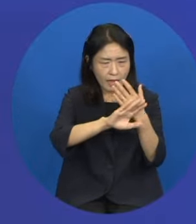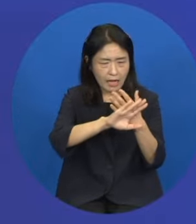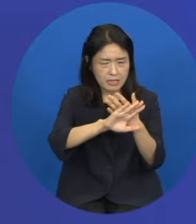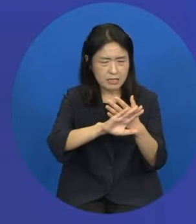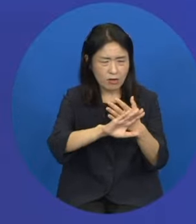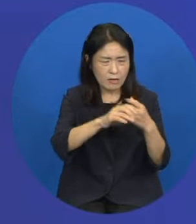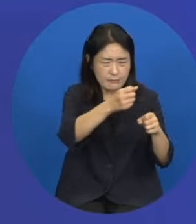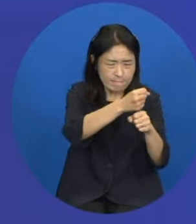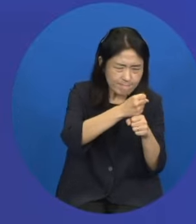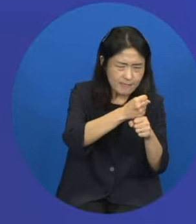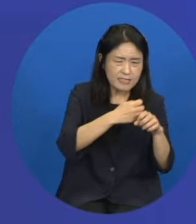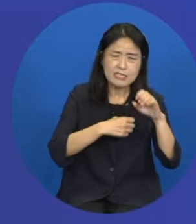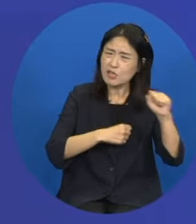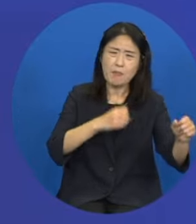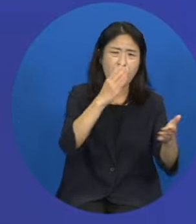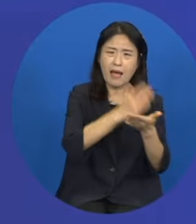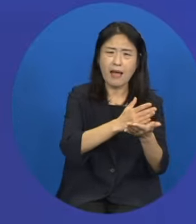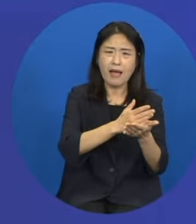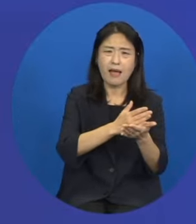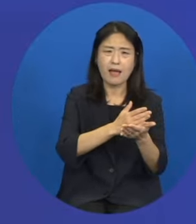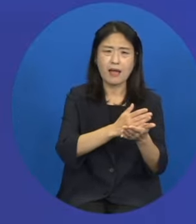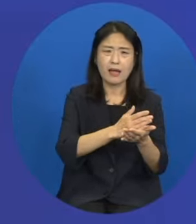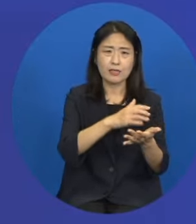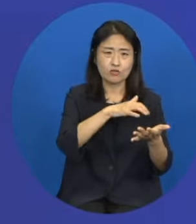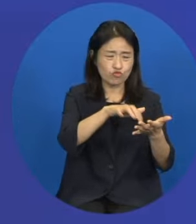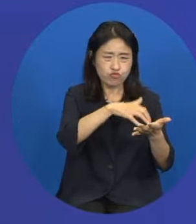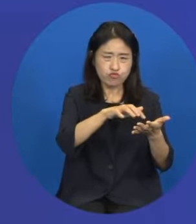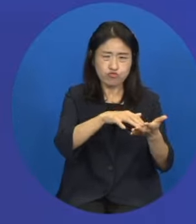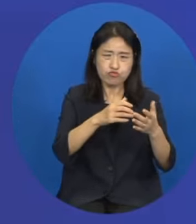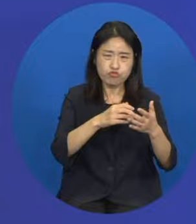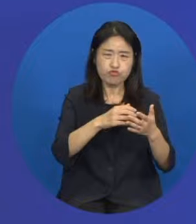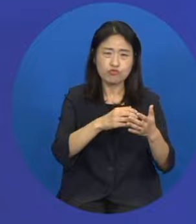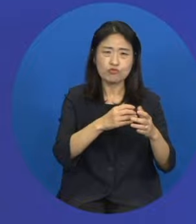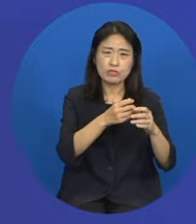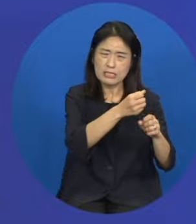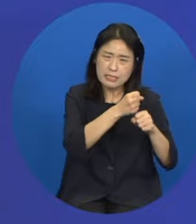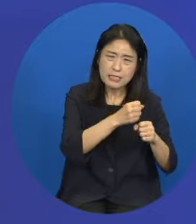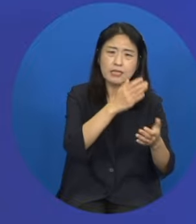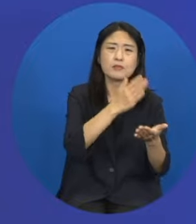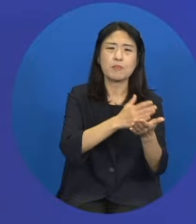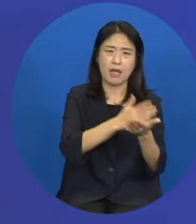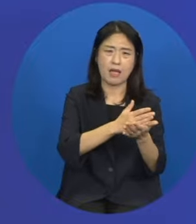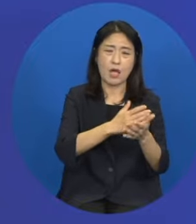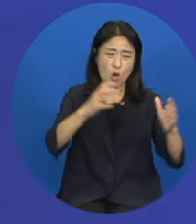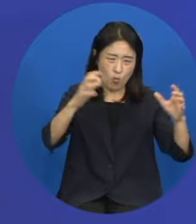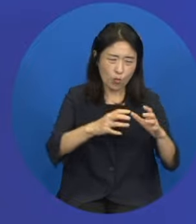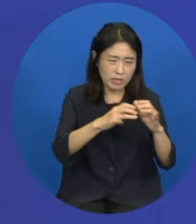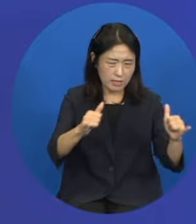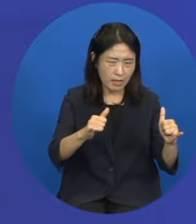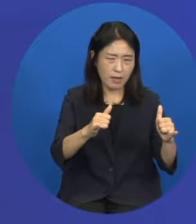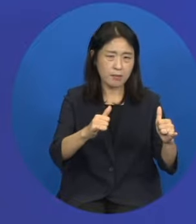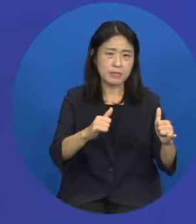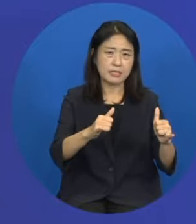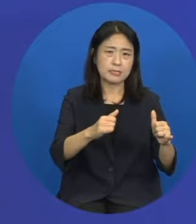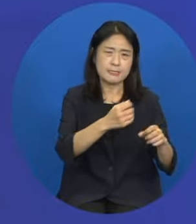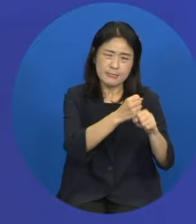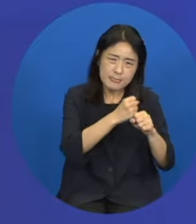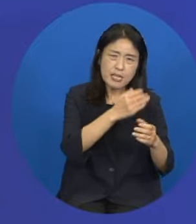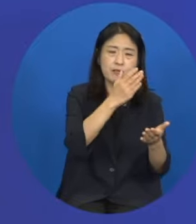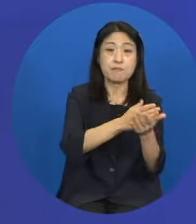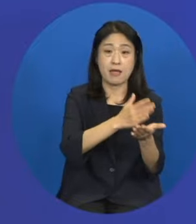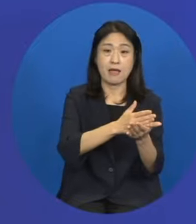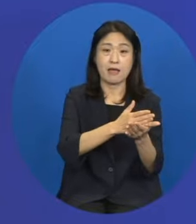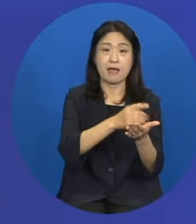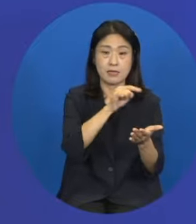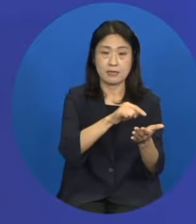절대 의지하지 말아라. 너의 숫자 의지하지 말아라. 얼마나 많이 모이는지 의지하지 말아라. 그 얘기를 하고 있는 거예요.